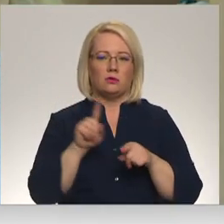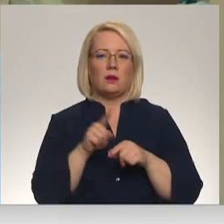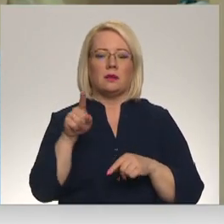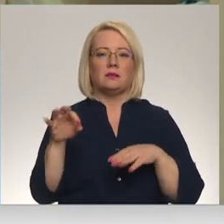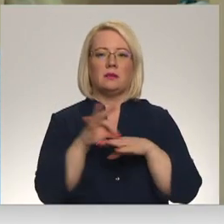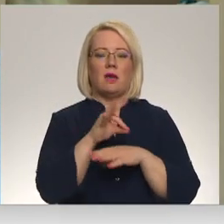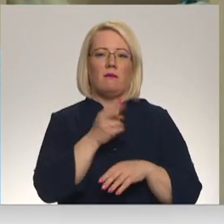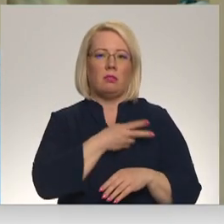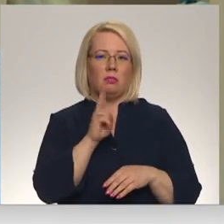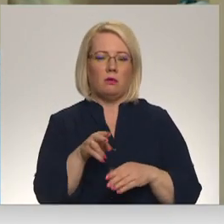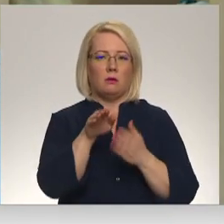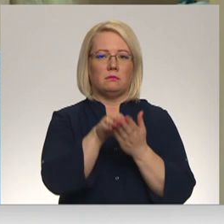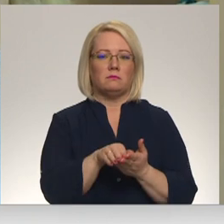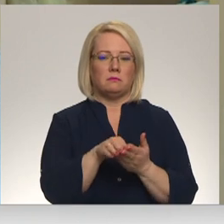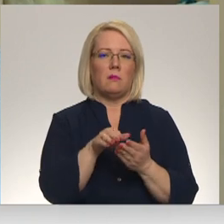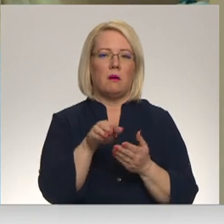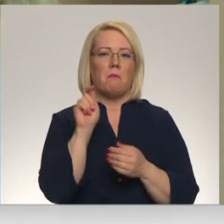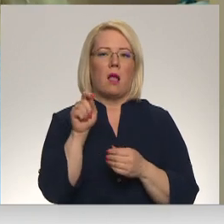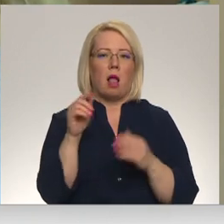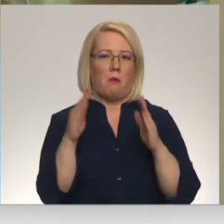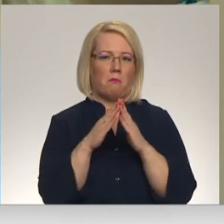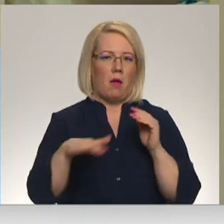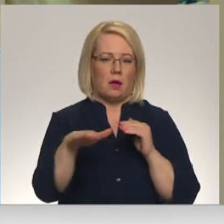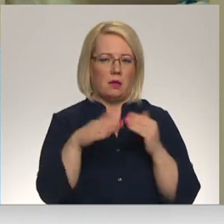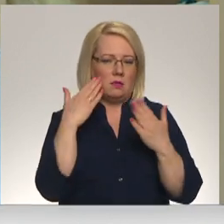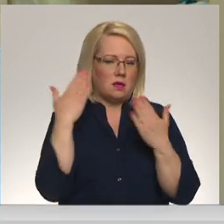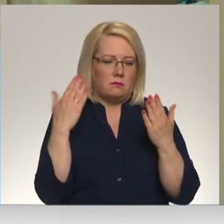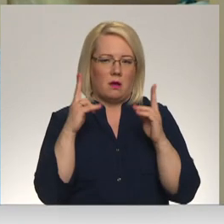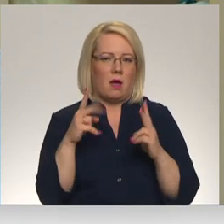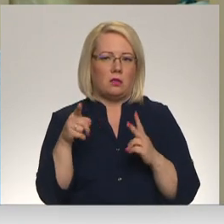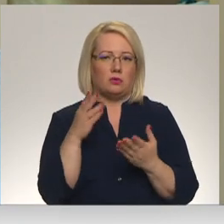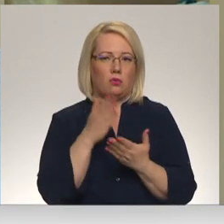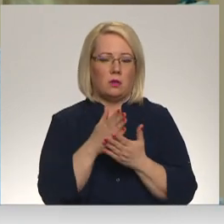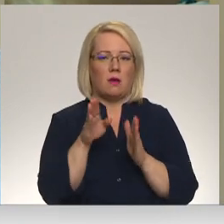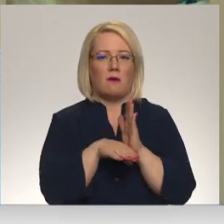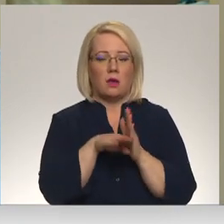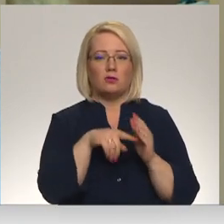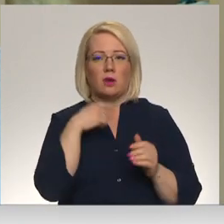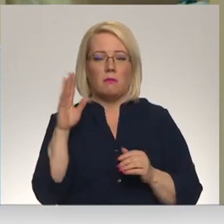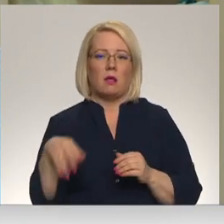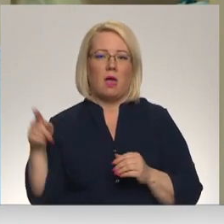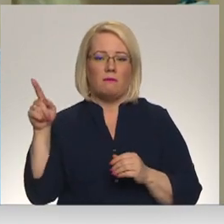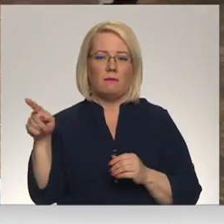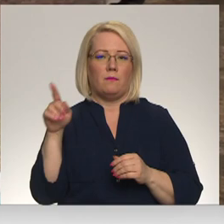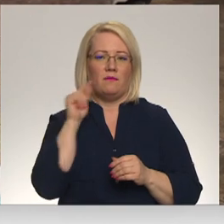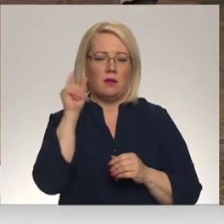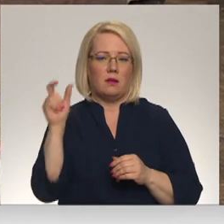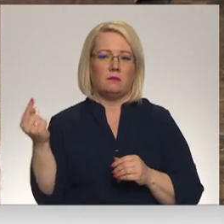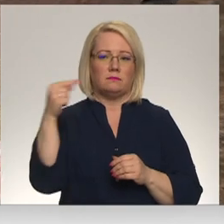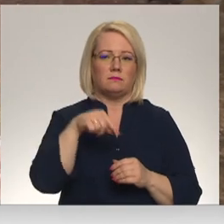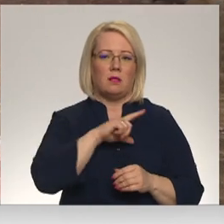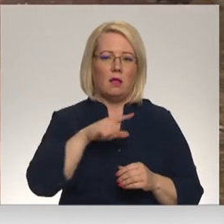viņu apglabā pie mājas pagalmā. Nezinām, kāds ir stāsts, kā tas notika. Vienkārši gribam, lai brauc uz Latviju, gribam vienoties